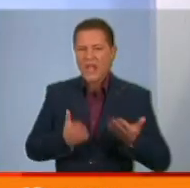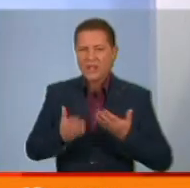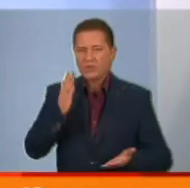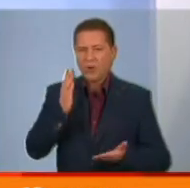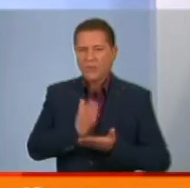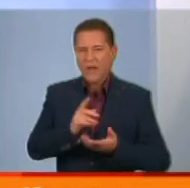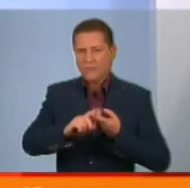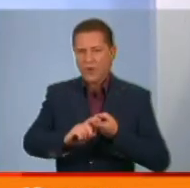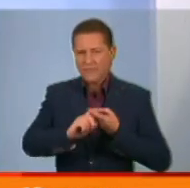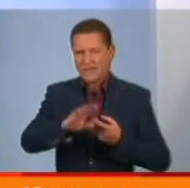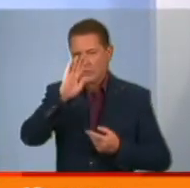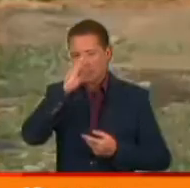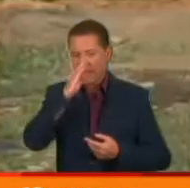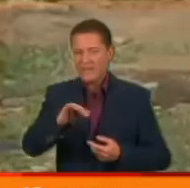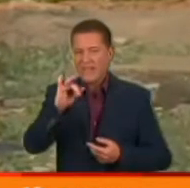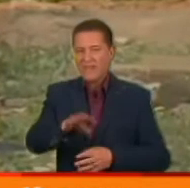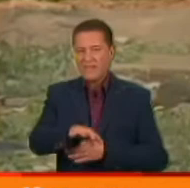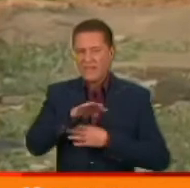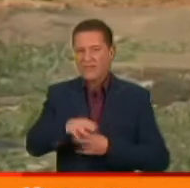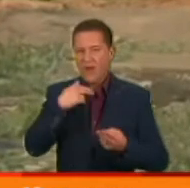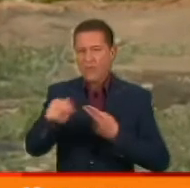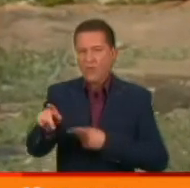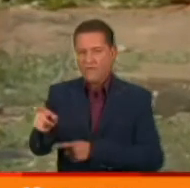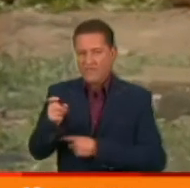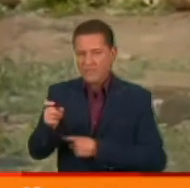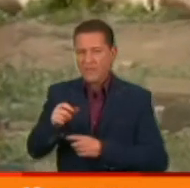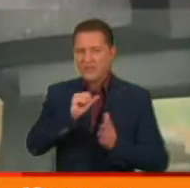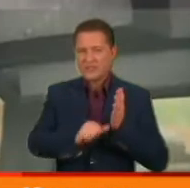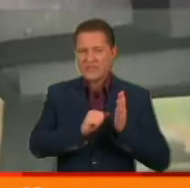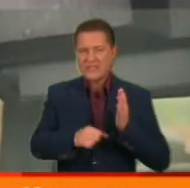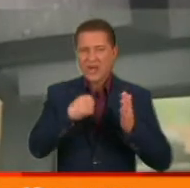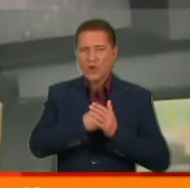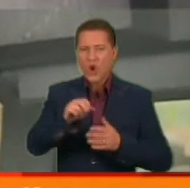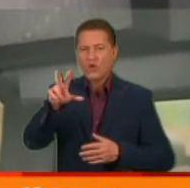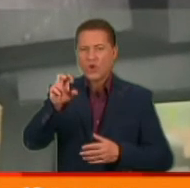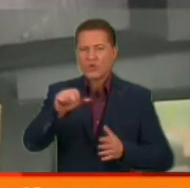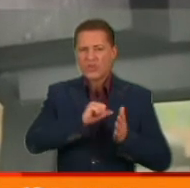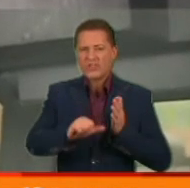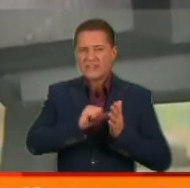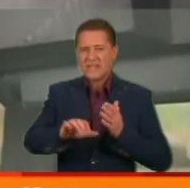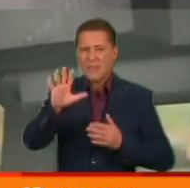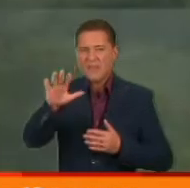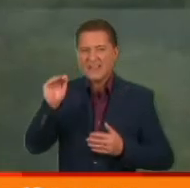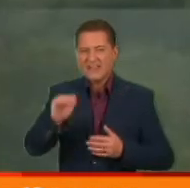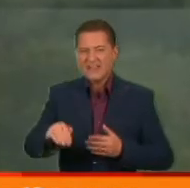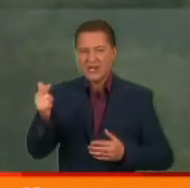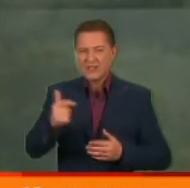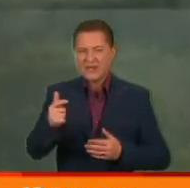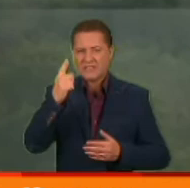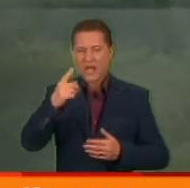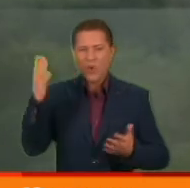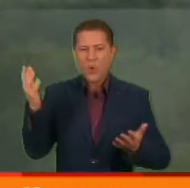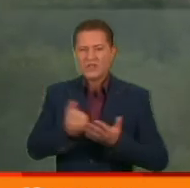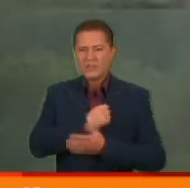бойовий контакт із супротивником і відкривав вогонь у відповідь. Від 60 до 365 тисяч гривень за одне